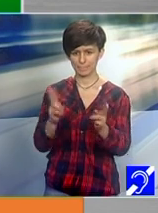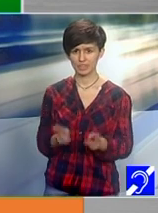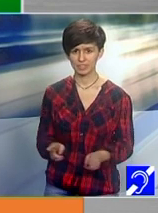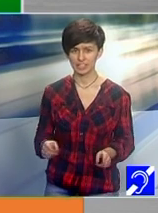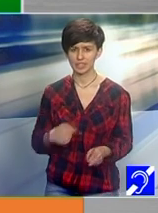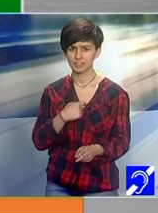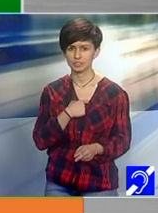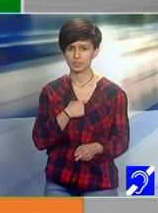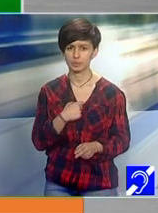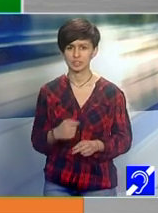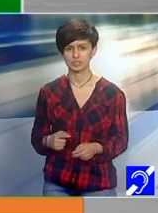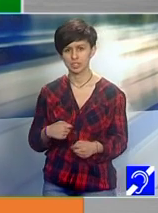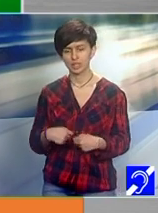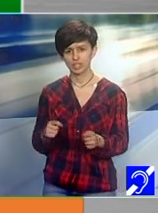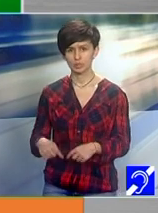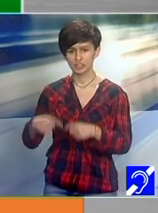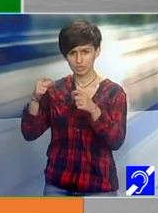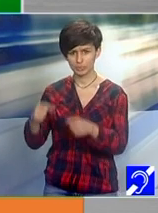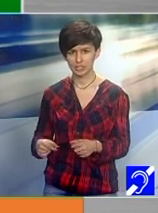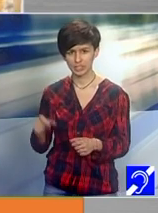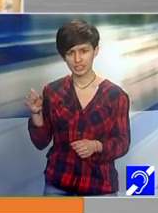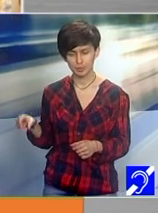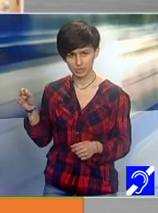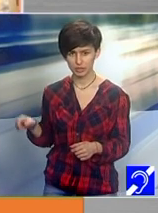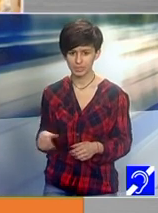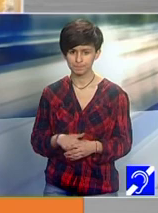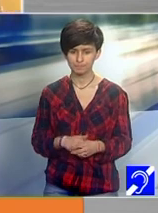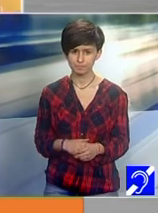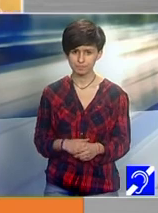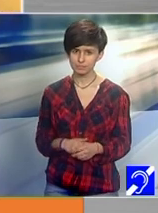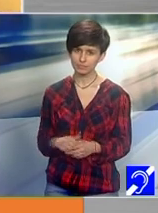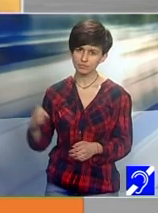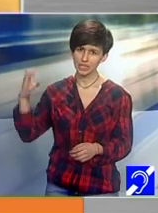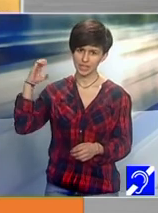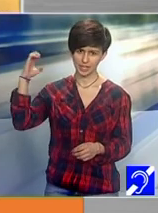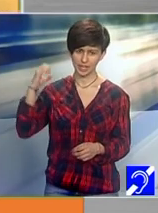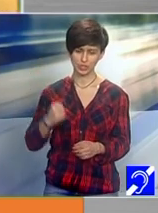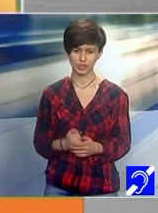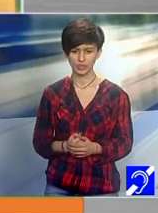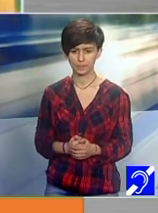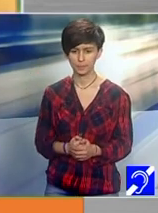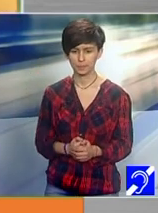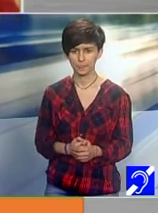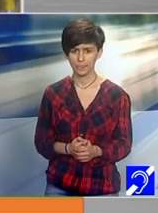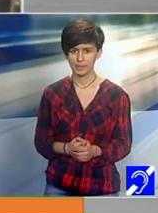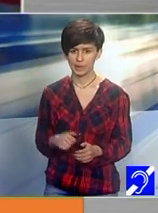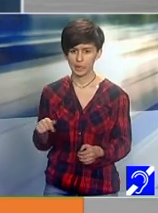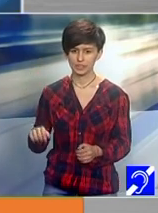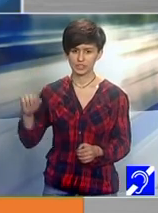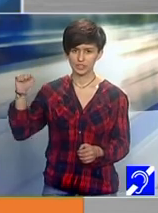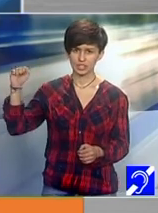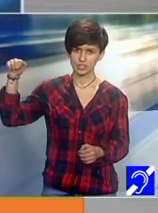categoriile de personal. Vreau să vă spun și mai mult că la Craiova cei din Sanita s-au purtat